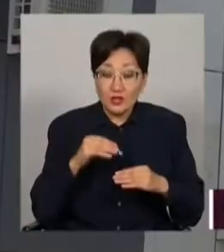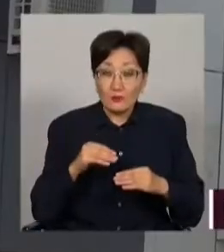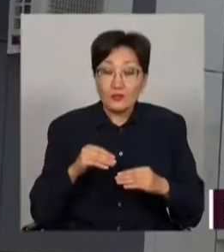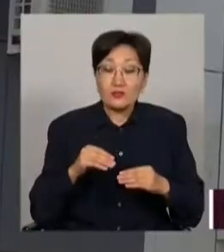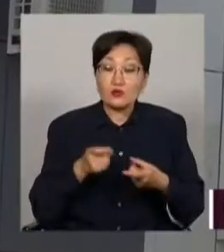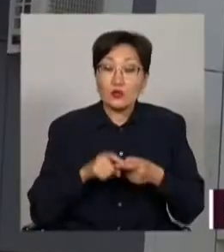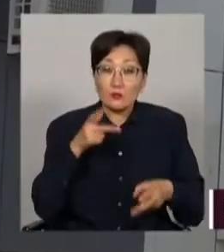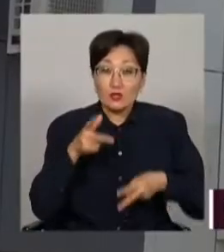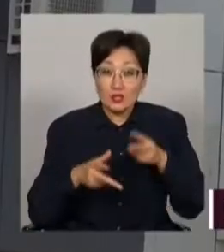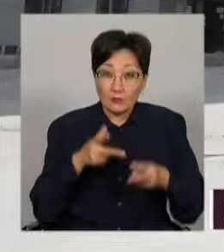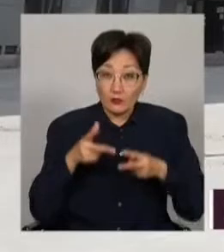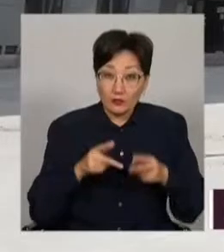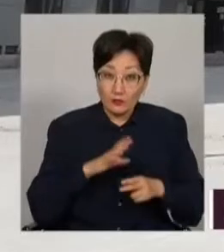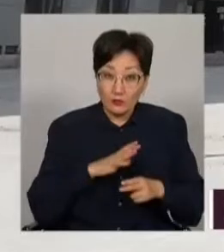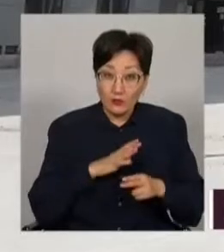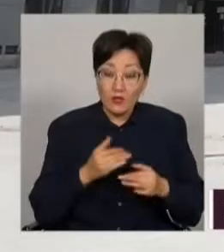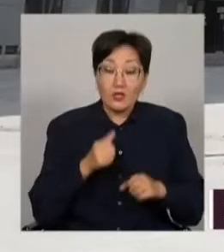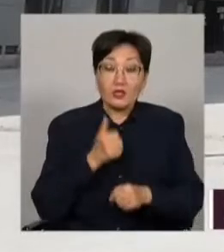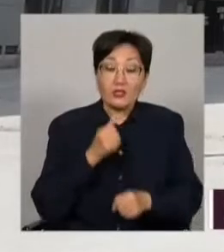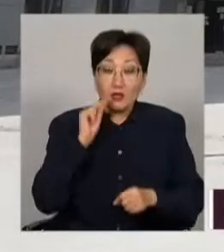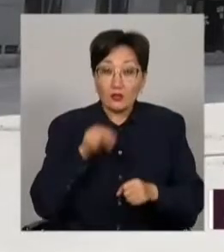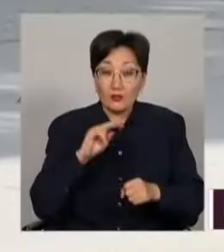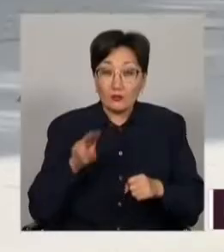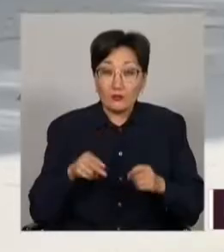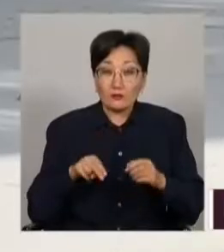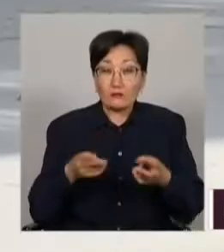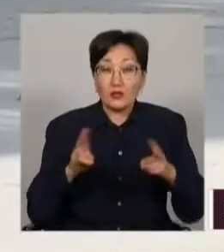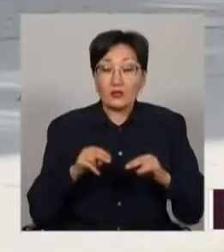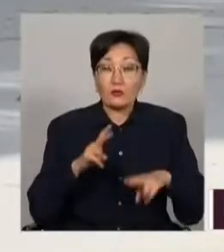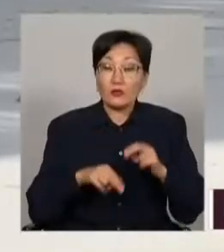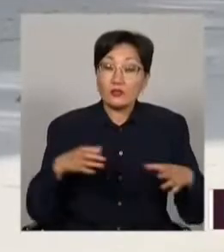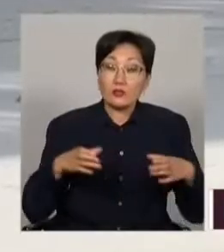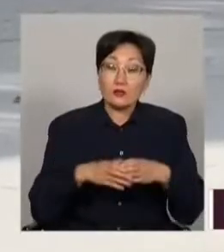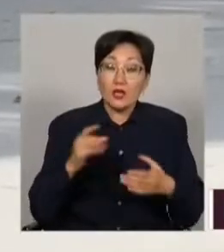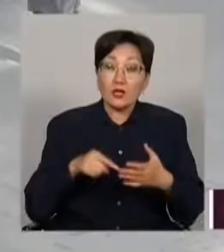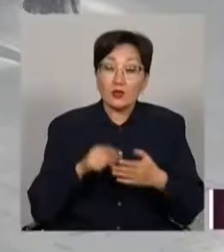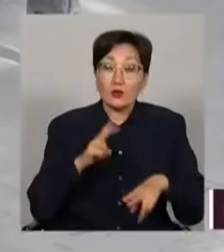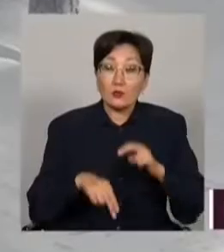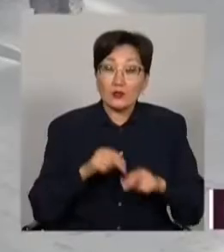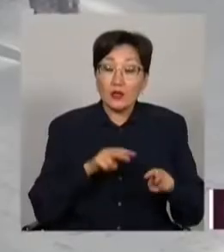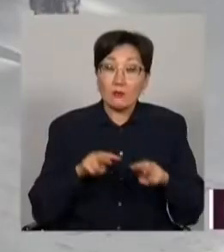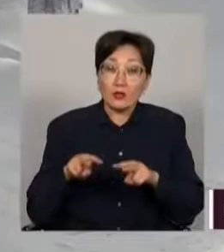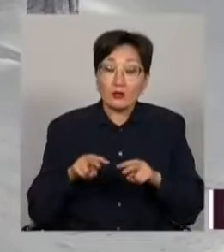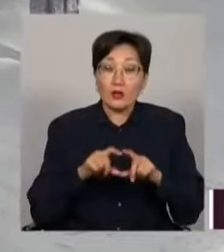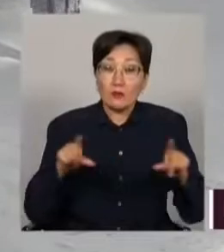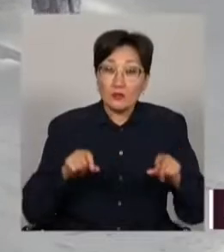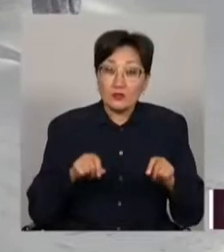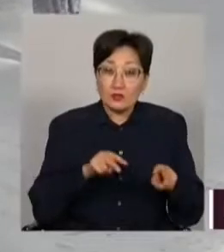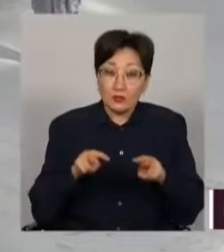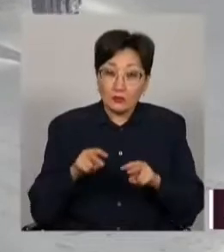шағымданып, наразылықтарын білдірген еді. Қатаң сынның астында қалған мердігер ұйым қазір қала құрылысын бақылау басқармасының